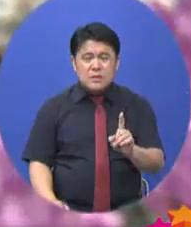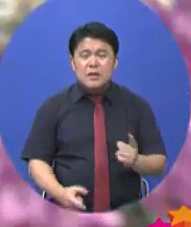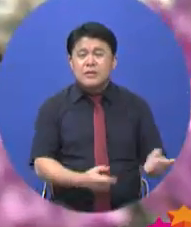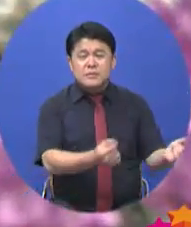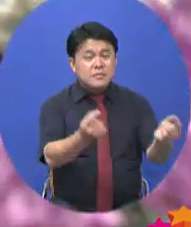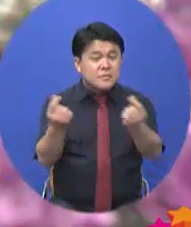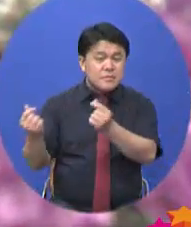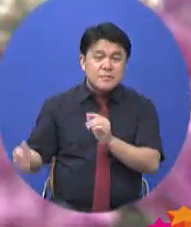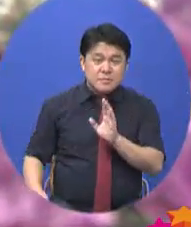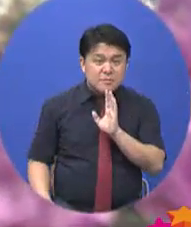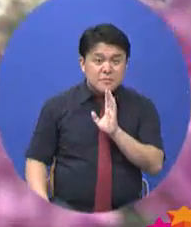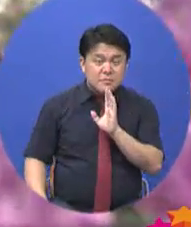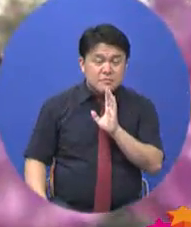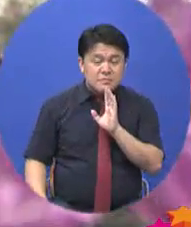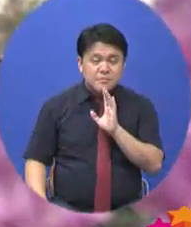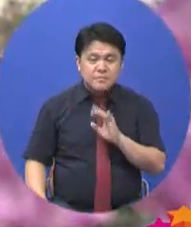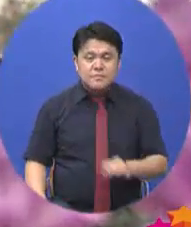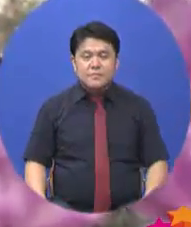거 아닌가요